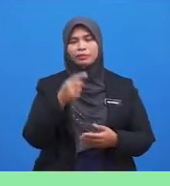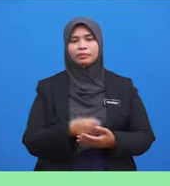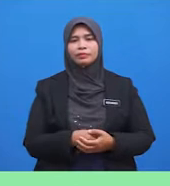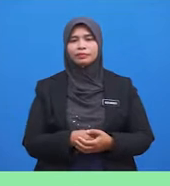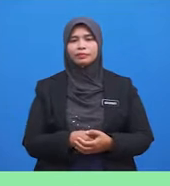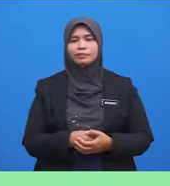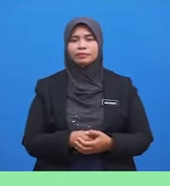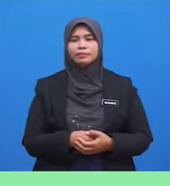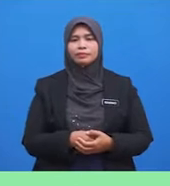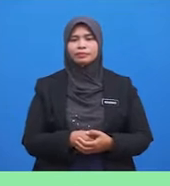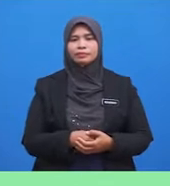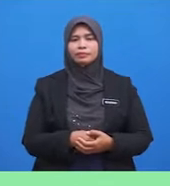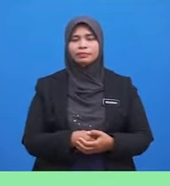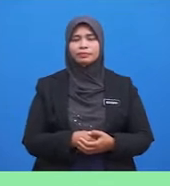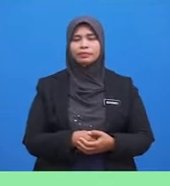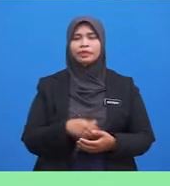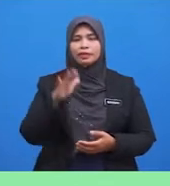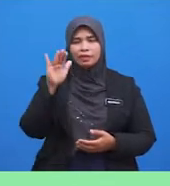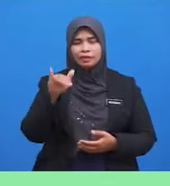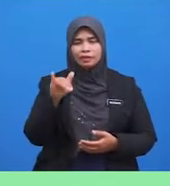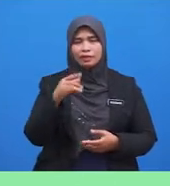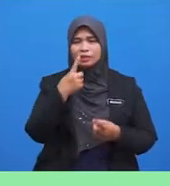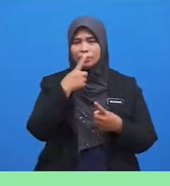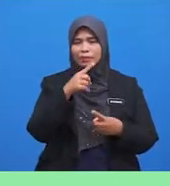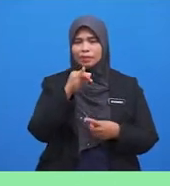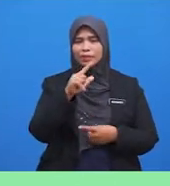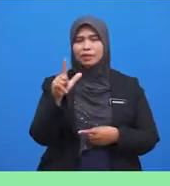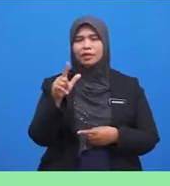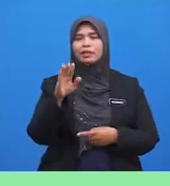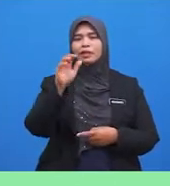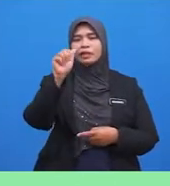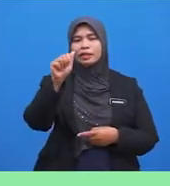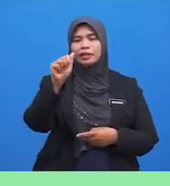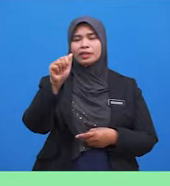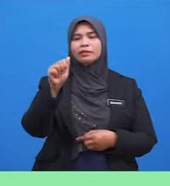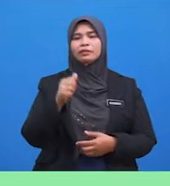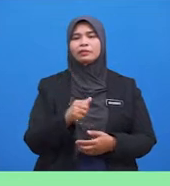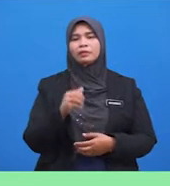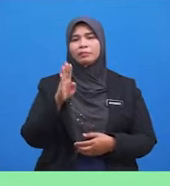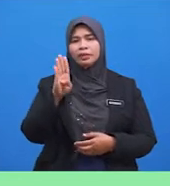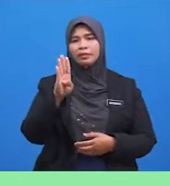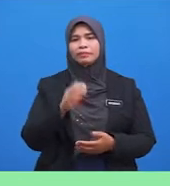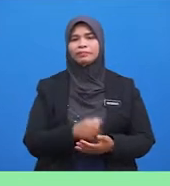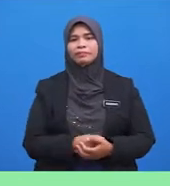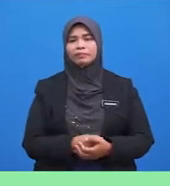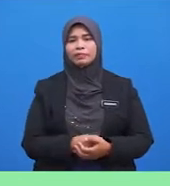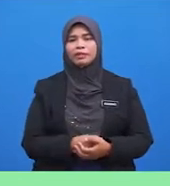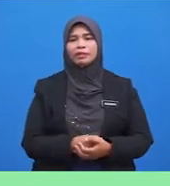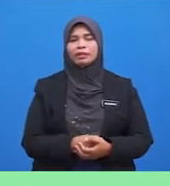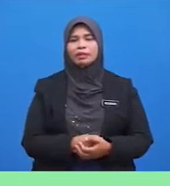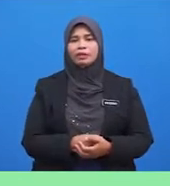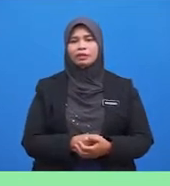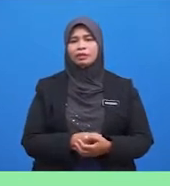sombong. Ya, jawapannya ialah A dan B, iaitu